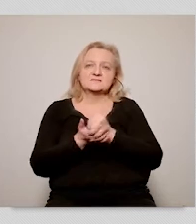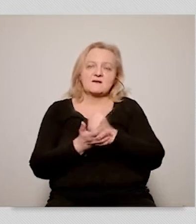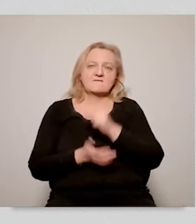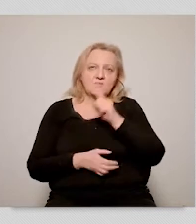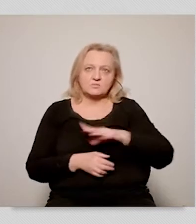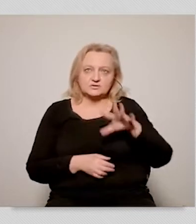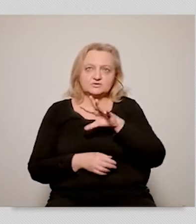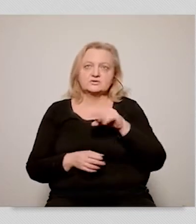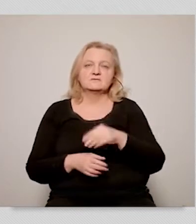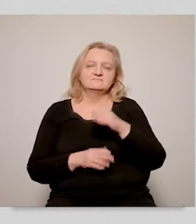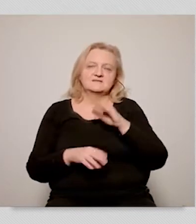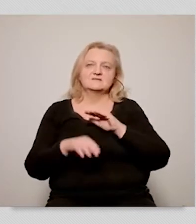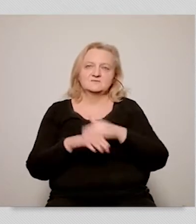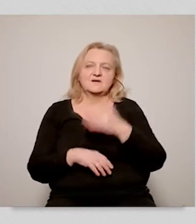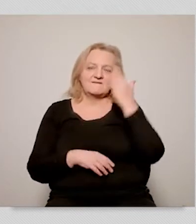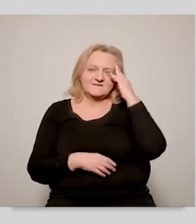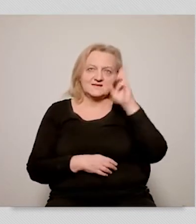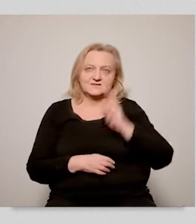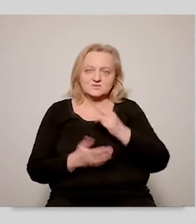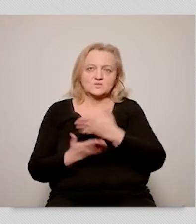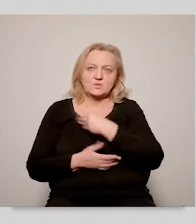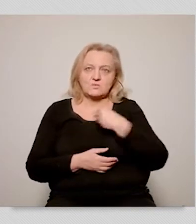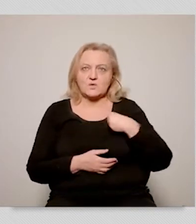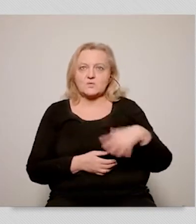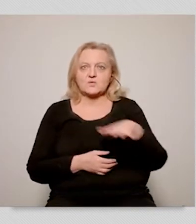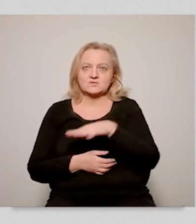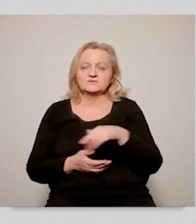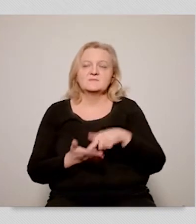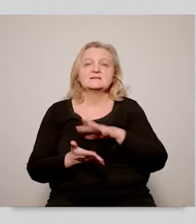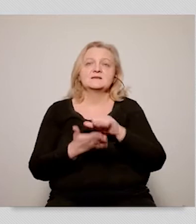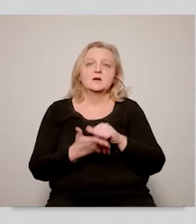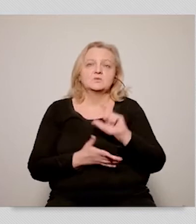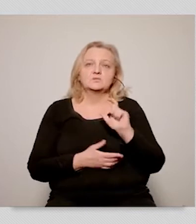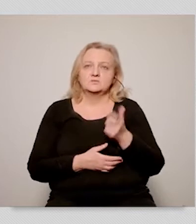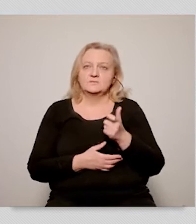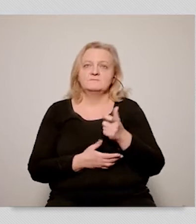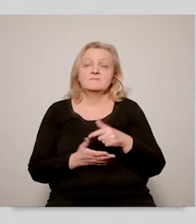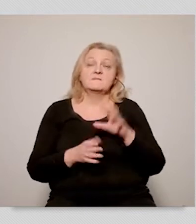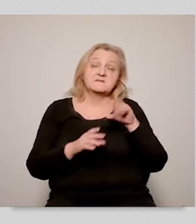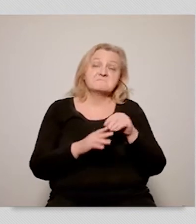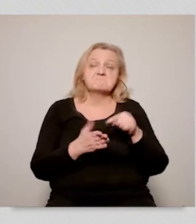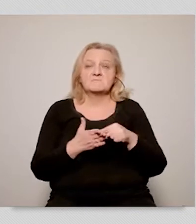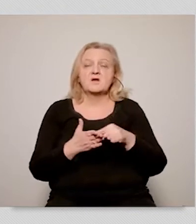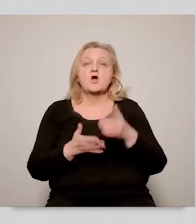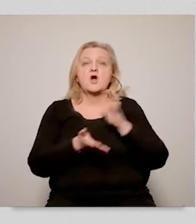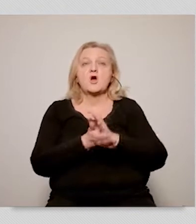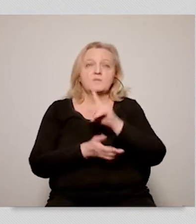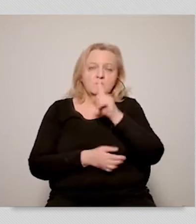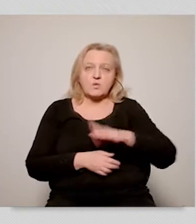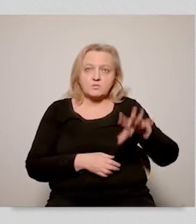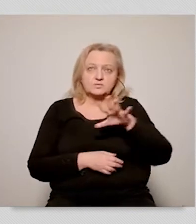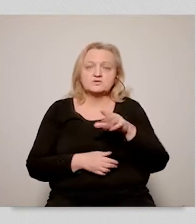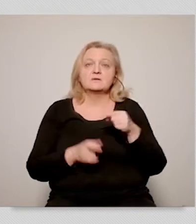doskonale znanej instytucji w Polsce, która zajmuje się m.in. nie tylko, ale m.in. badaniami opinii publicznej. Ostatnio